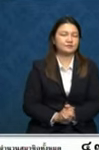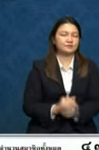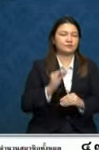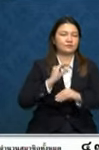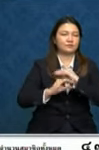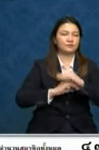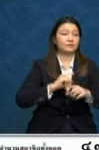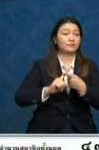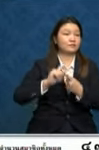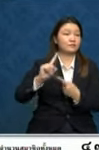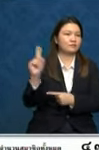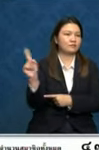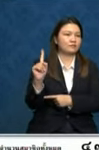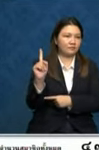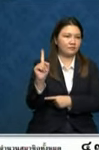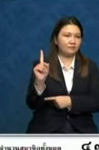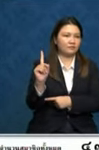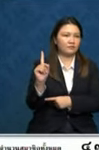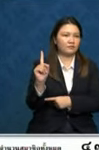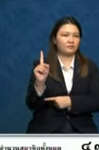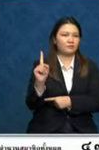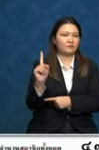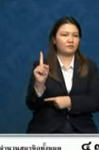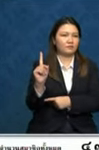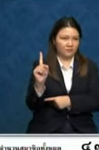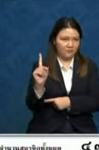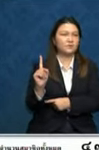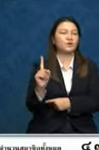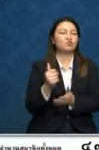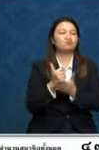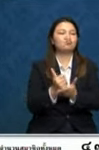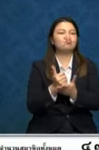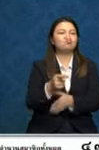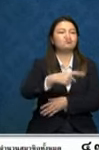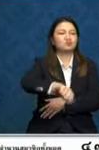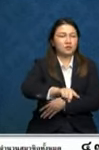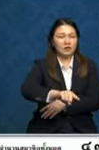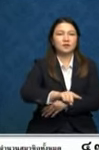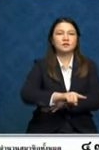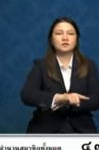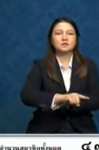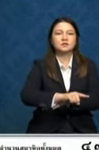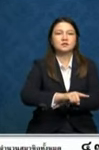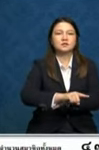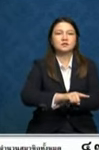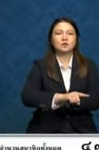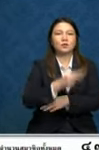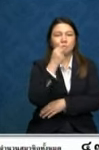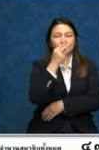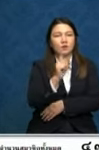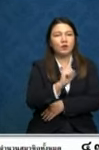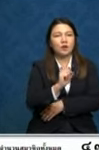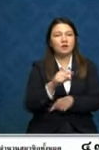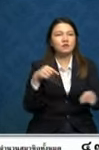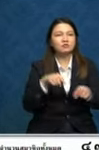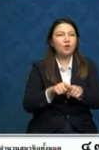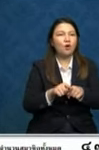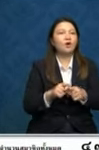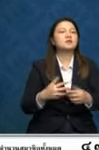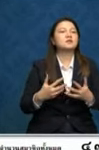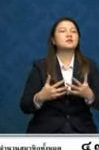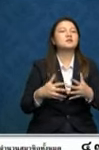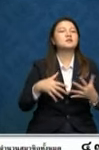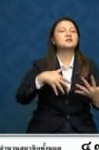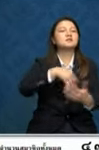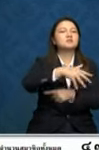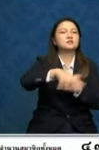แรกครับโครงการพิทักษ์และฟื้นฟูทรัพยากรธรรมชาติและสิ่งแวดล้อมแค่ฟังจากชื่อก็รู้แล้วใช่ไหมครับท่านประธานว่าเจ้าภาพน่า